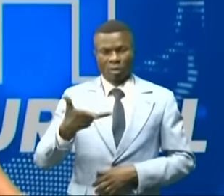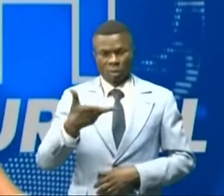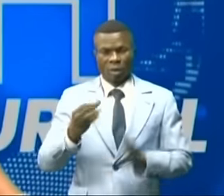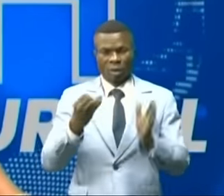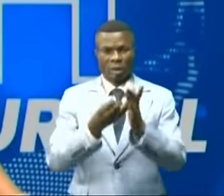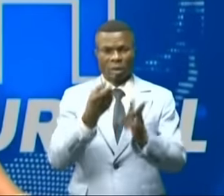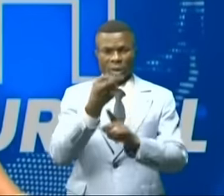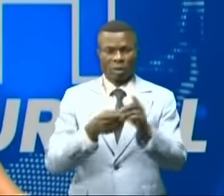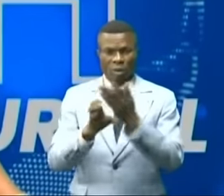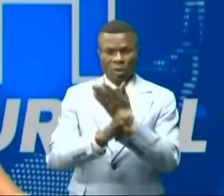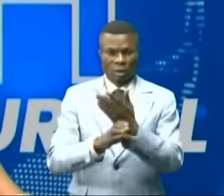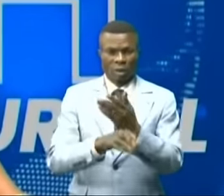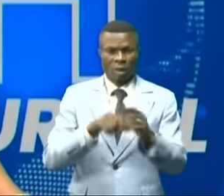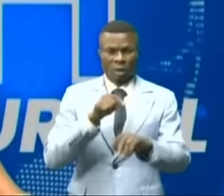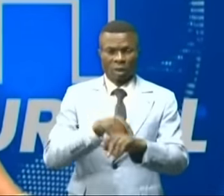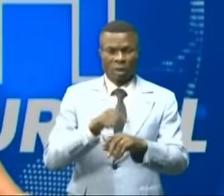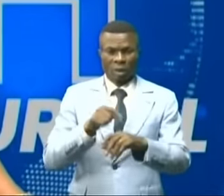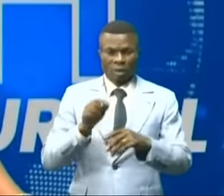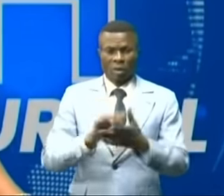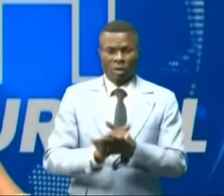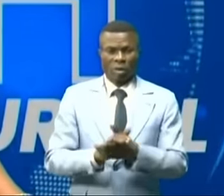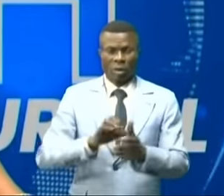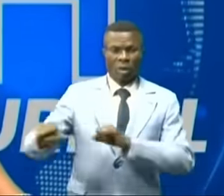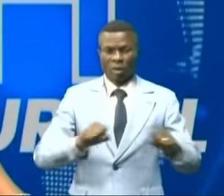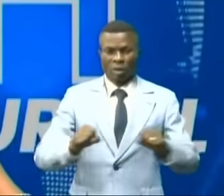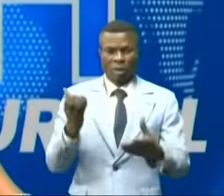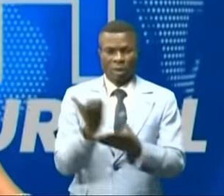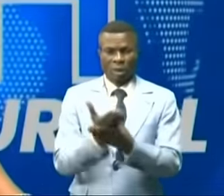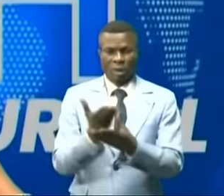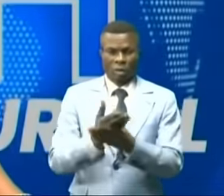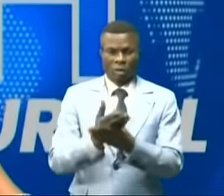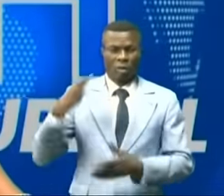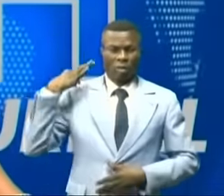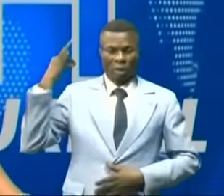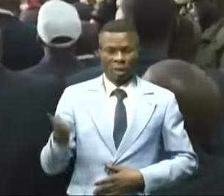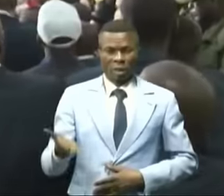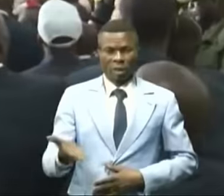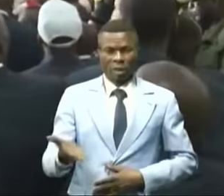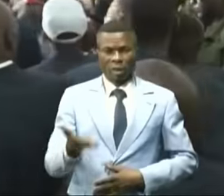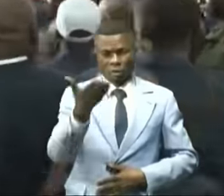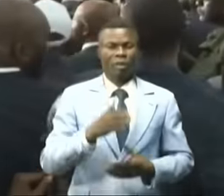août, sera l'étape de l'examen des candidatures.